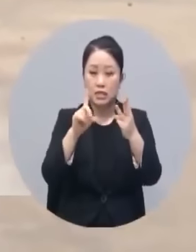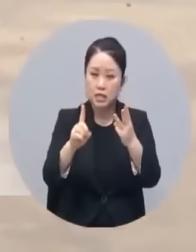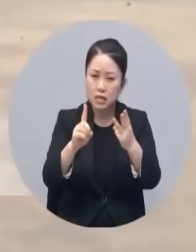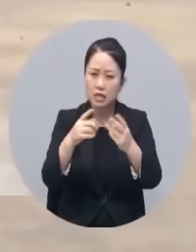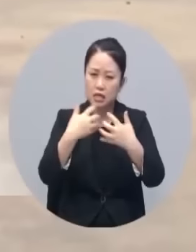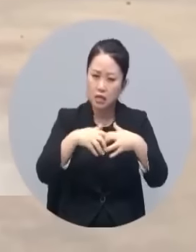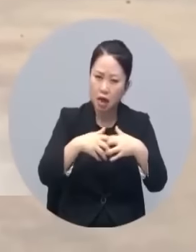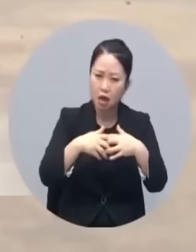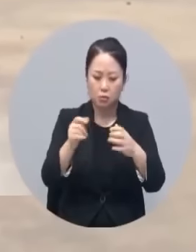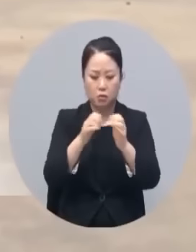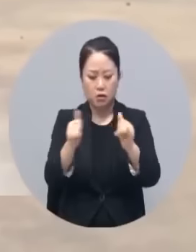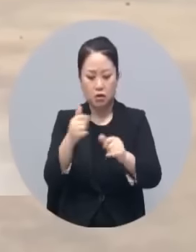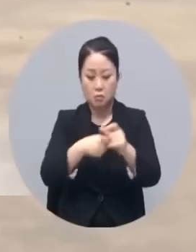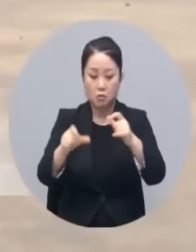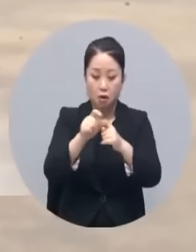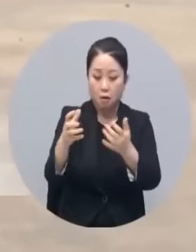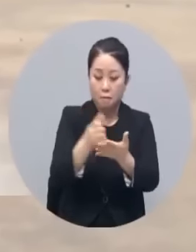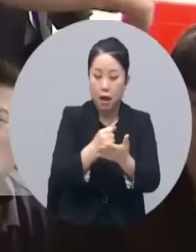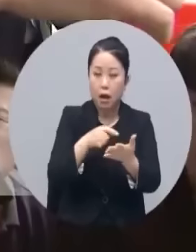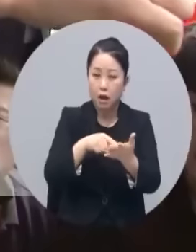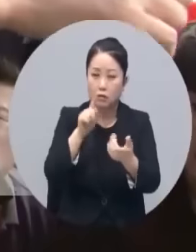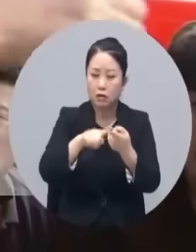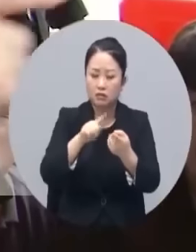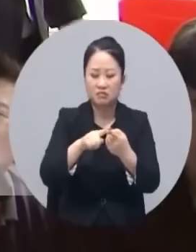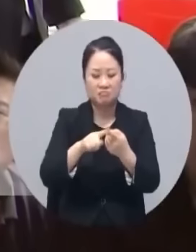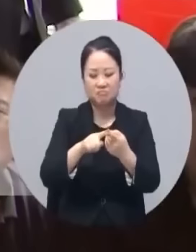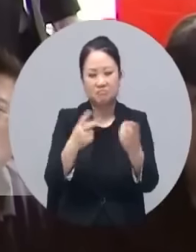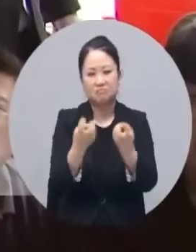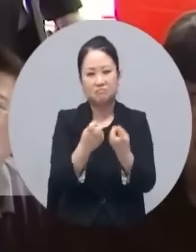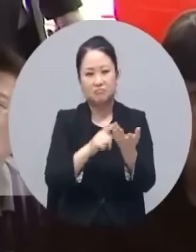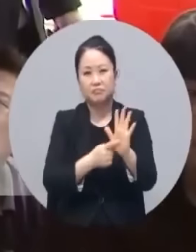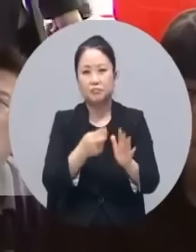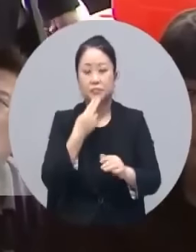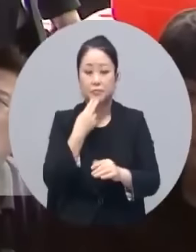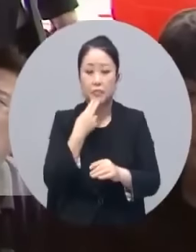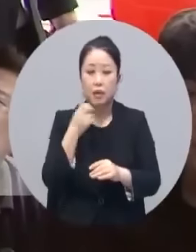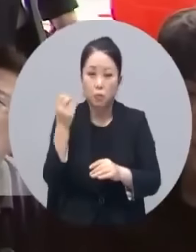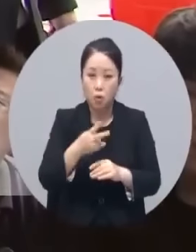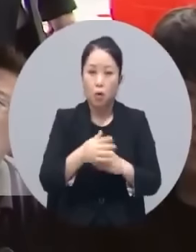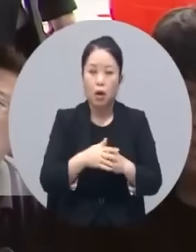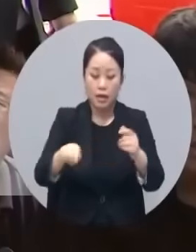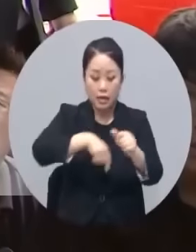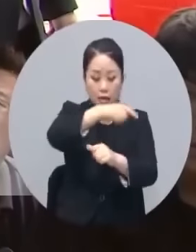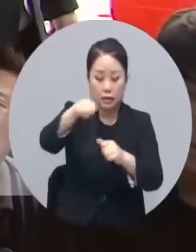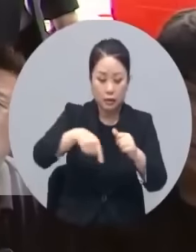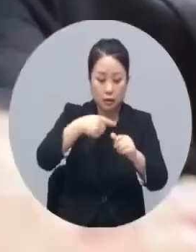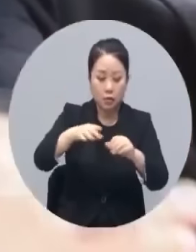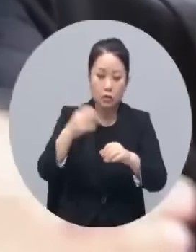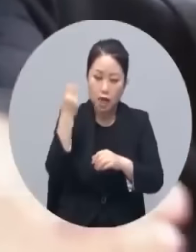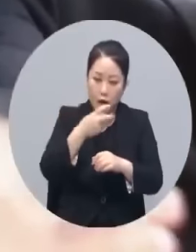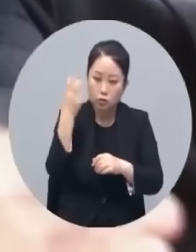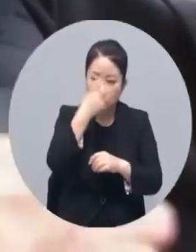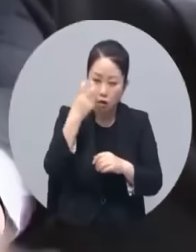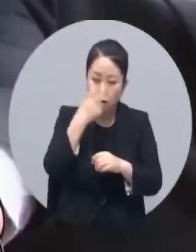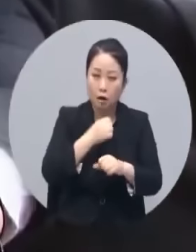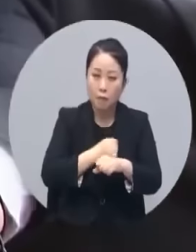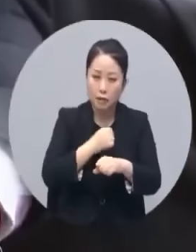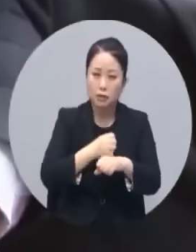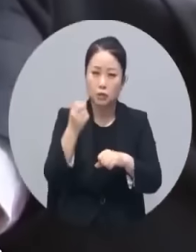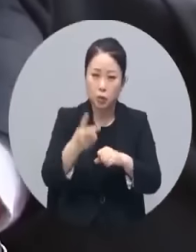대해선 방안을 내놓지 못하고 있습니다 인근 관로의 상시 점검과 정비등 이미 앞서 여러 차례 언급된